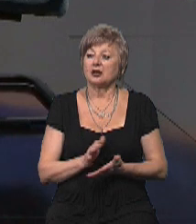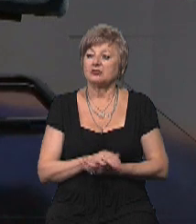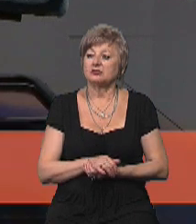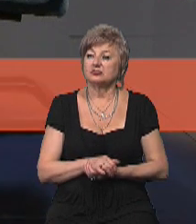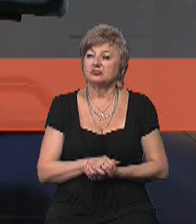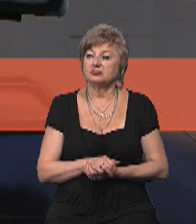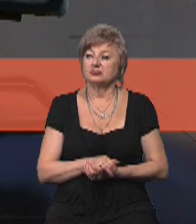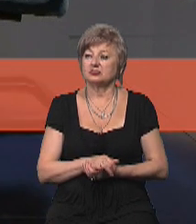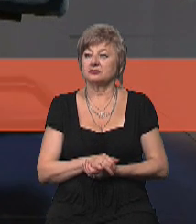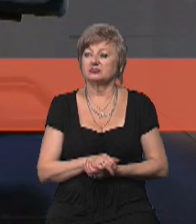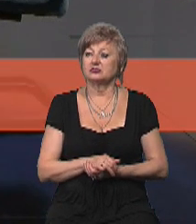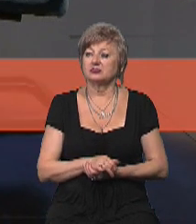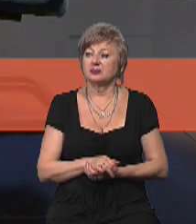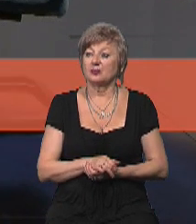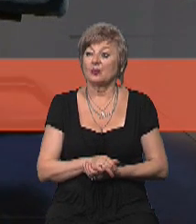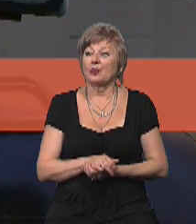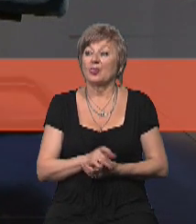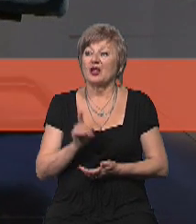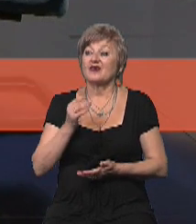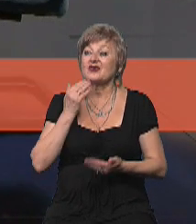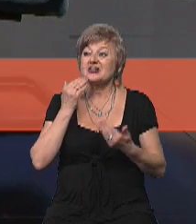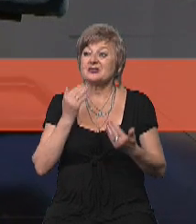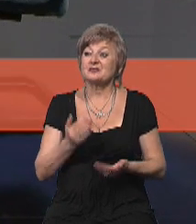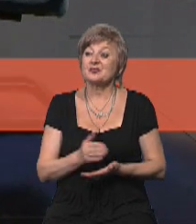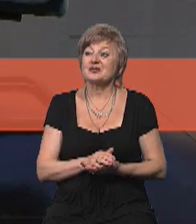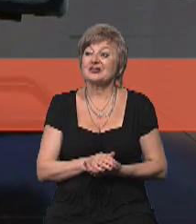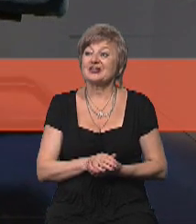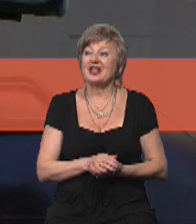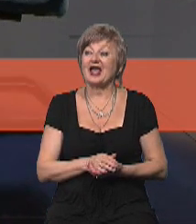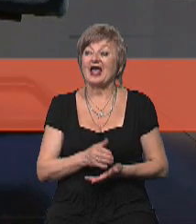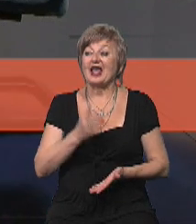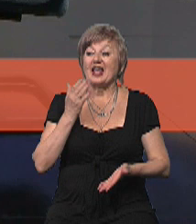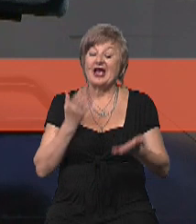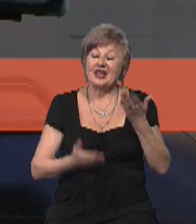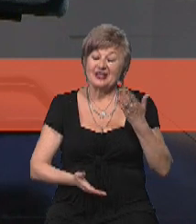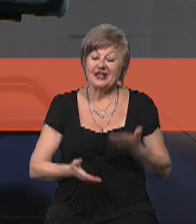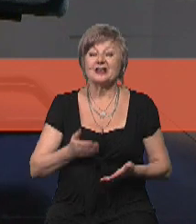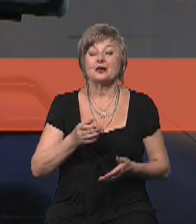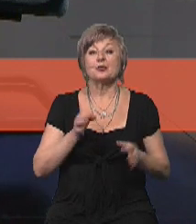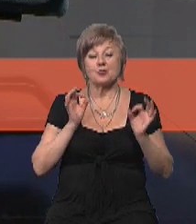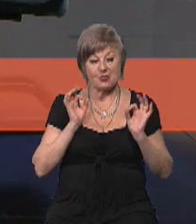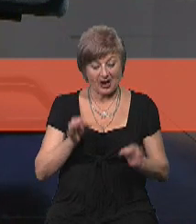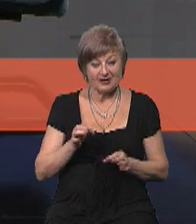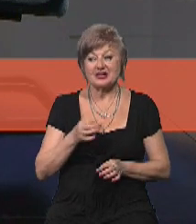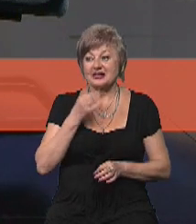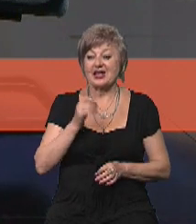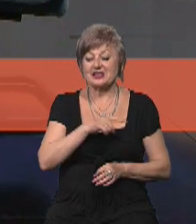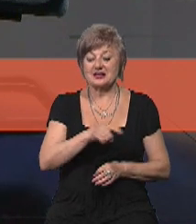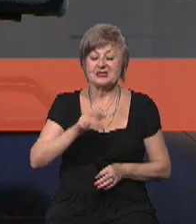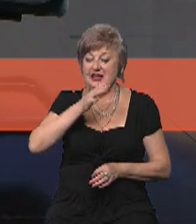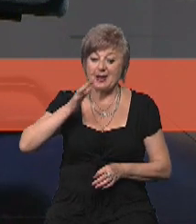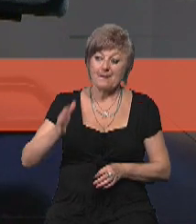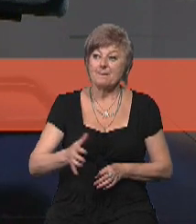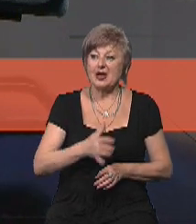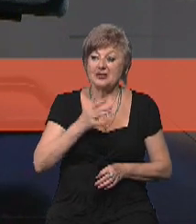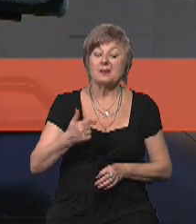які, ну, ще, ну, залишаються? Ви спросите господина Радика. Ресурсу не вистачає. Якщо буде достатньо об'єктивним, він скаже, що за 5 років, за 5